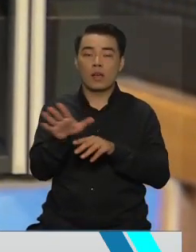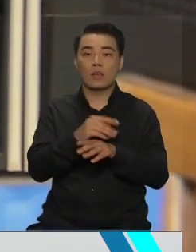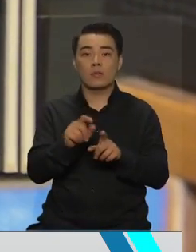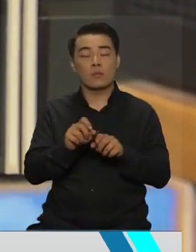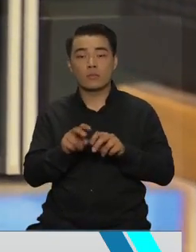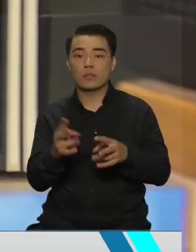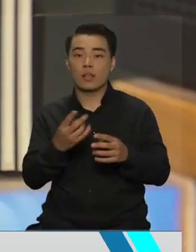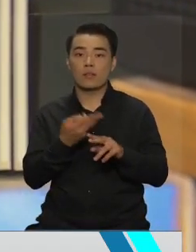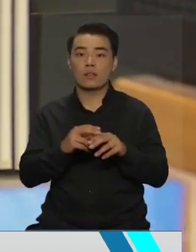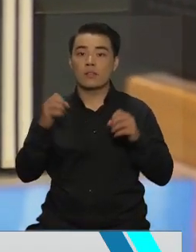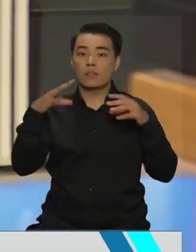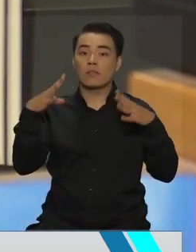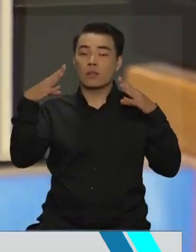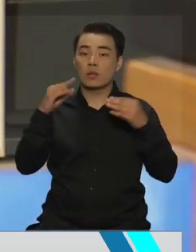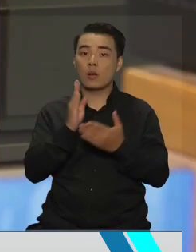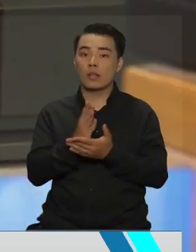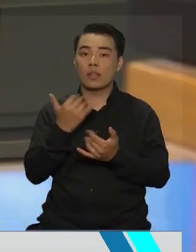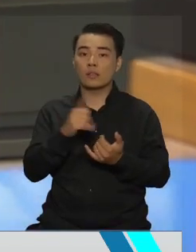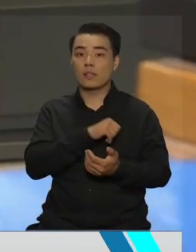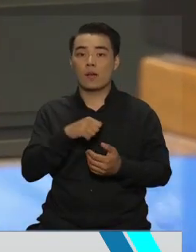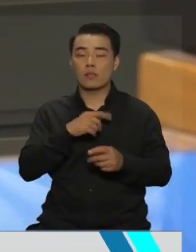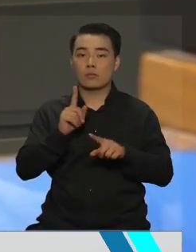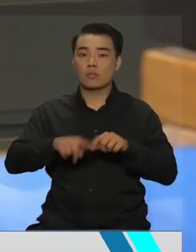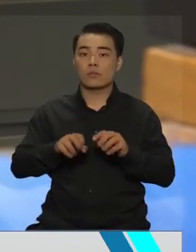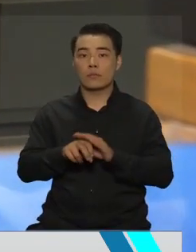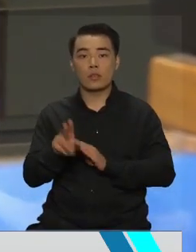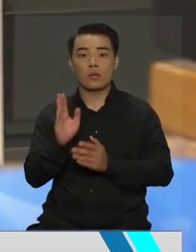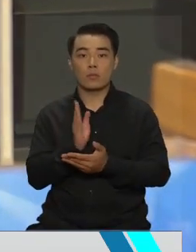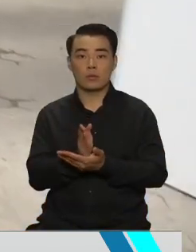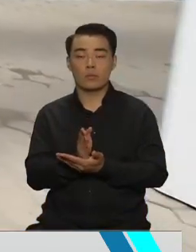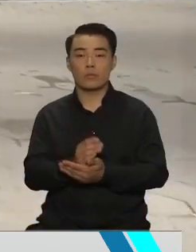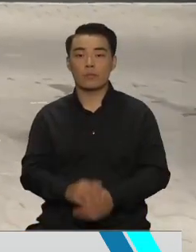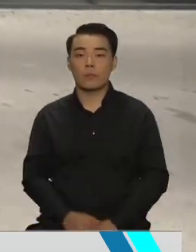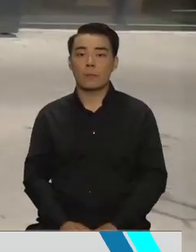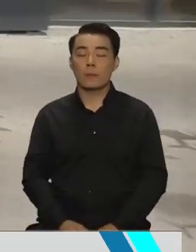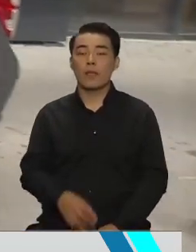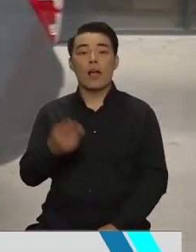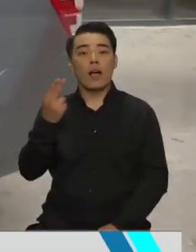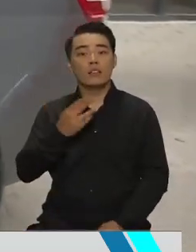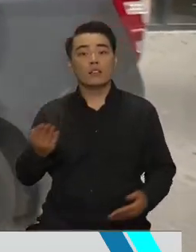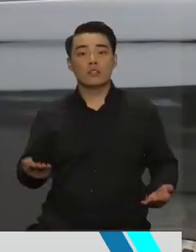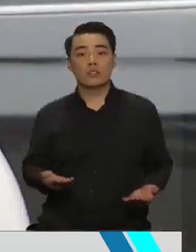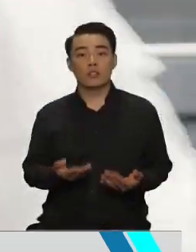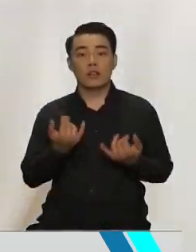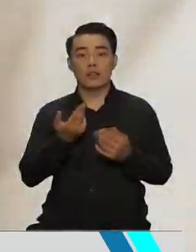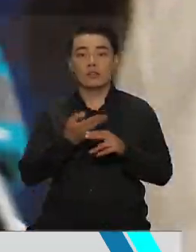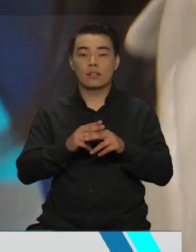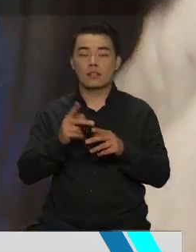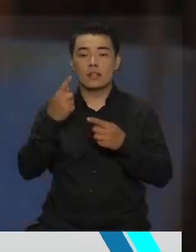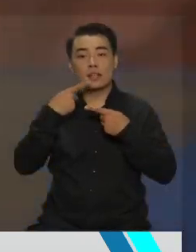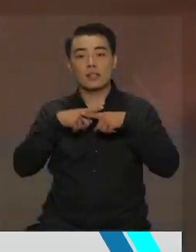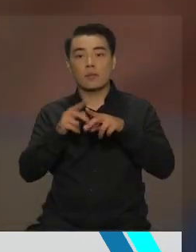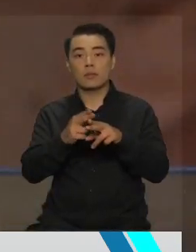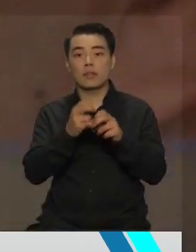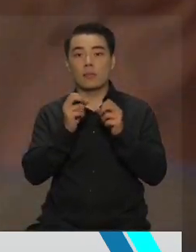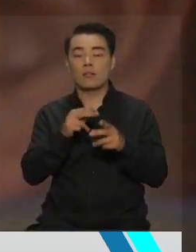хабарлаймыз, жарықты өшіреміз және өзіміз де тезірек бұл жерден шығудың қамын жасаймыз. Ал Астана тұрғындарының басым бөлігі техникалық